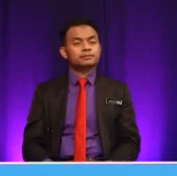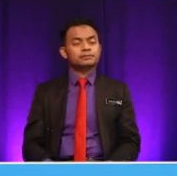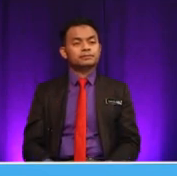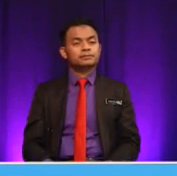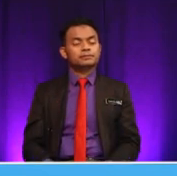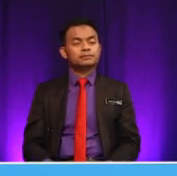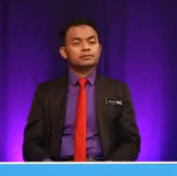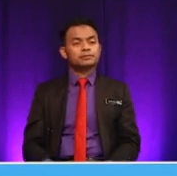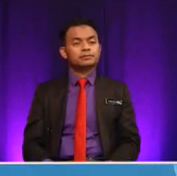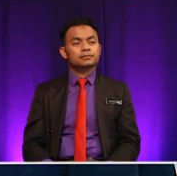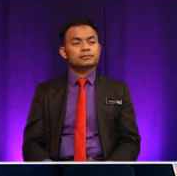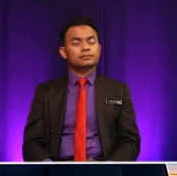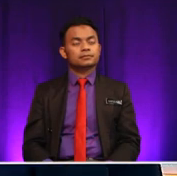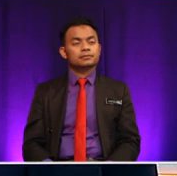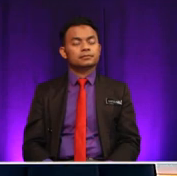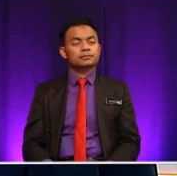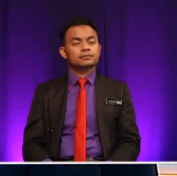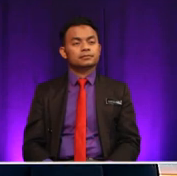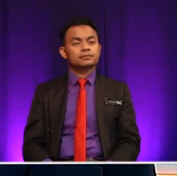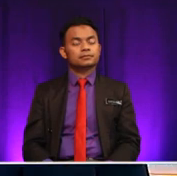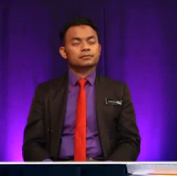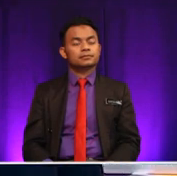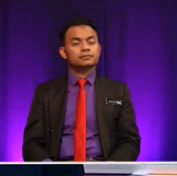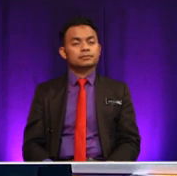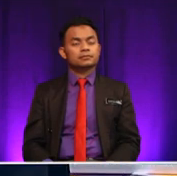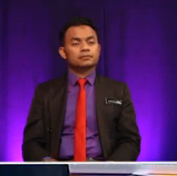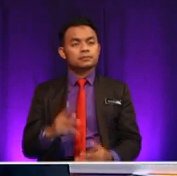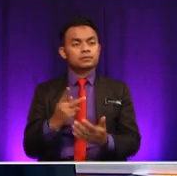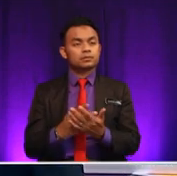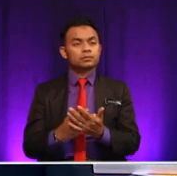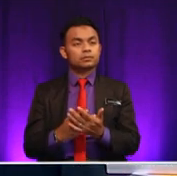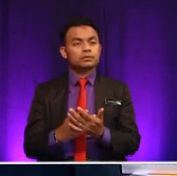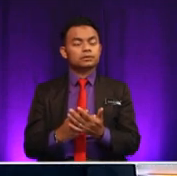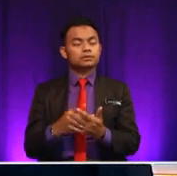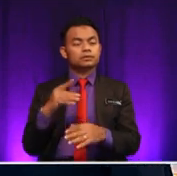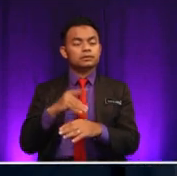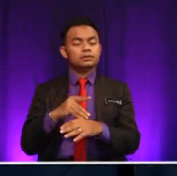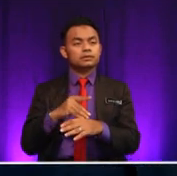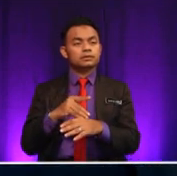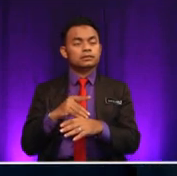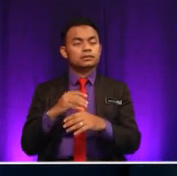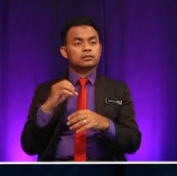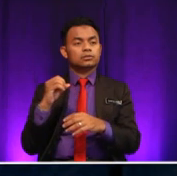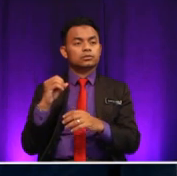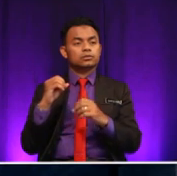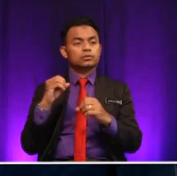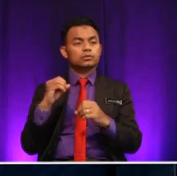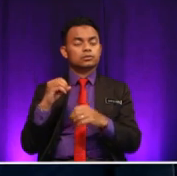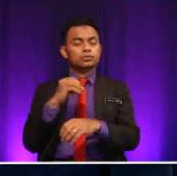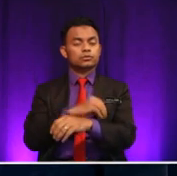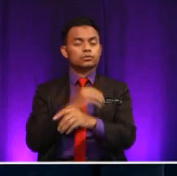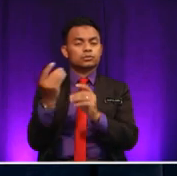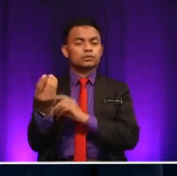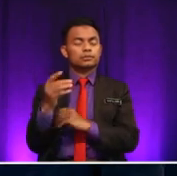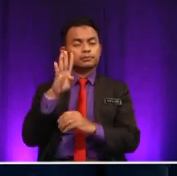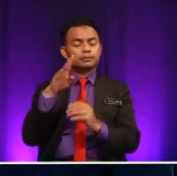dalam komponen apa tadi fizinya bagi tahu dalam komponen daya tahan otot yang tadi sangat